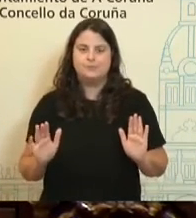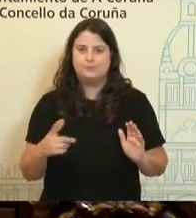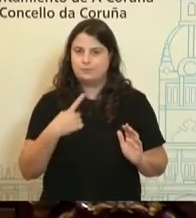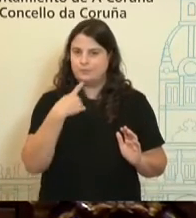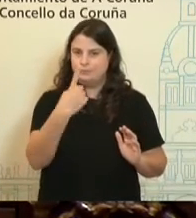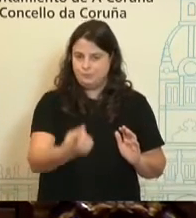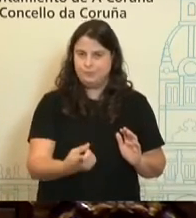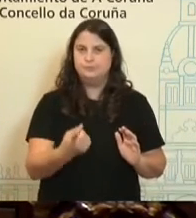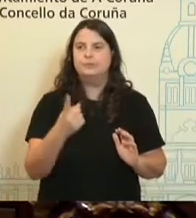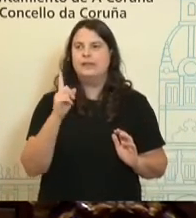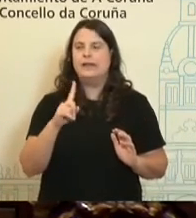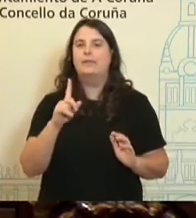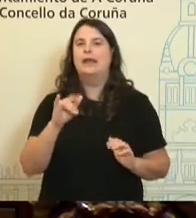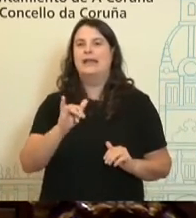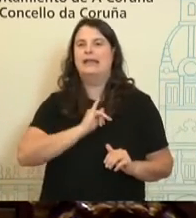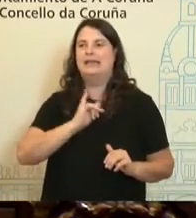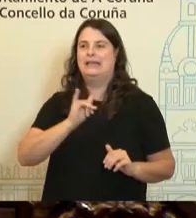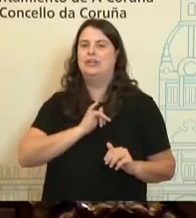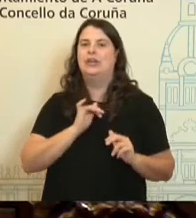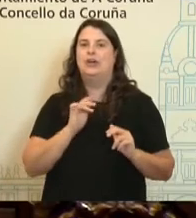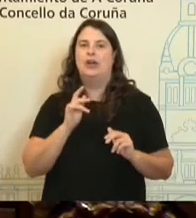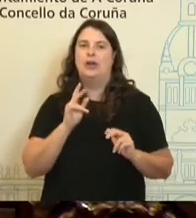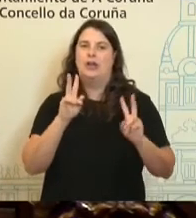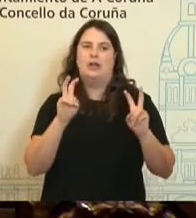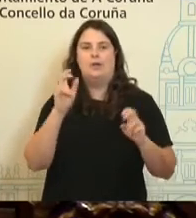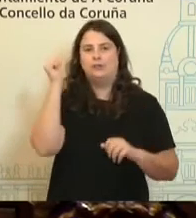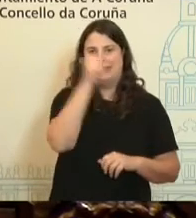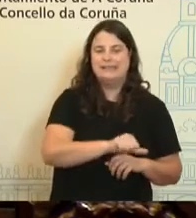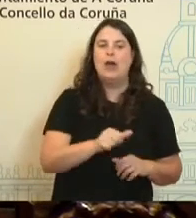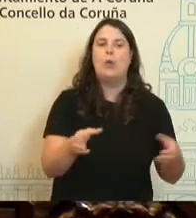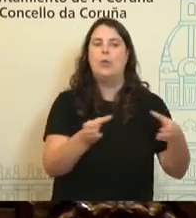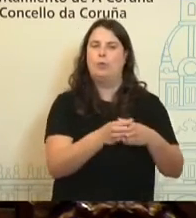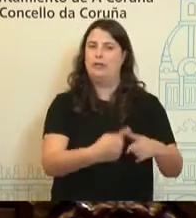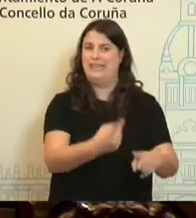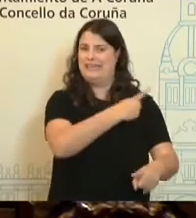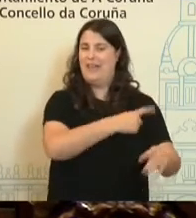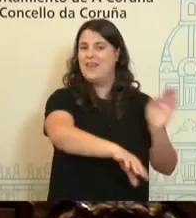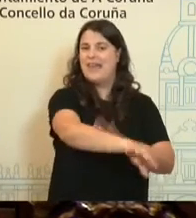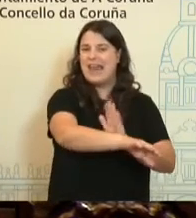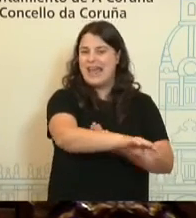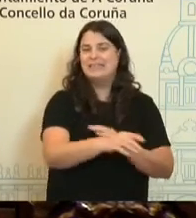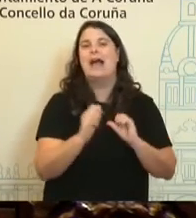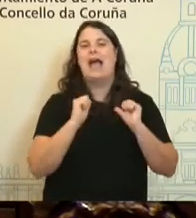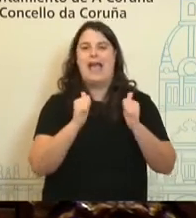tamén xorden identidades neomachistas, partidos de extrema dereita que empezan a negar que isto acontece.